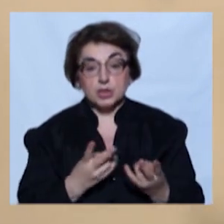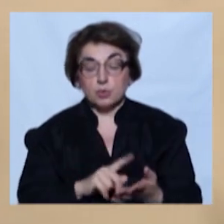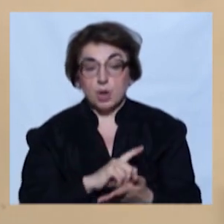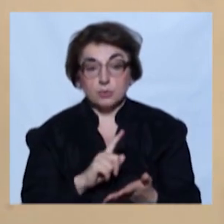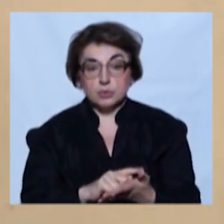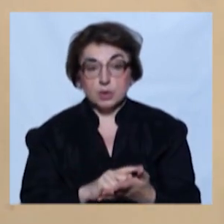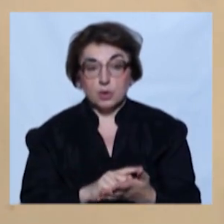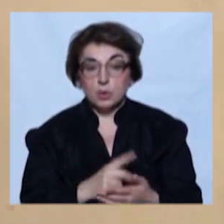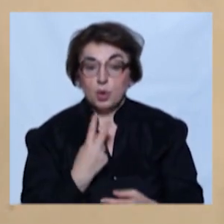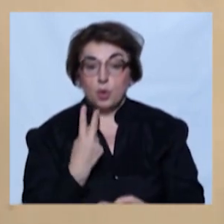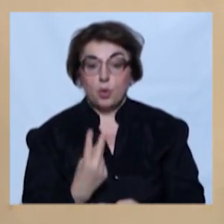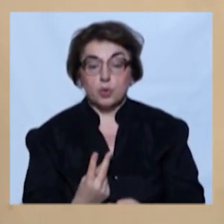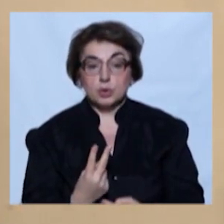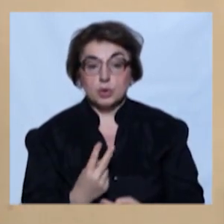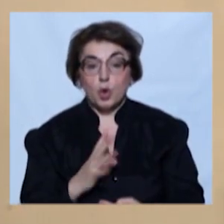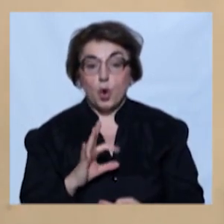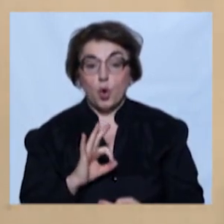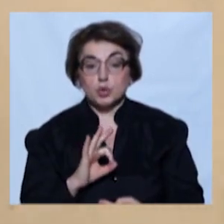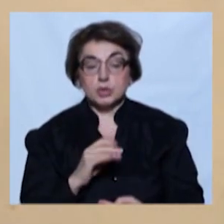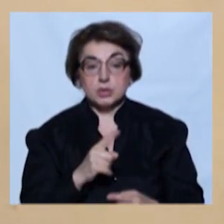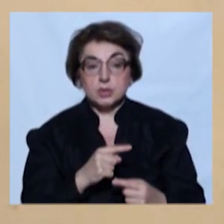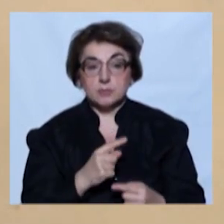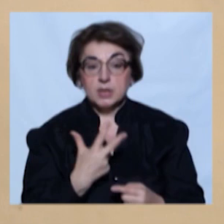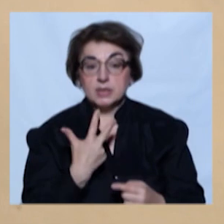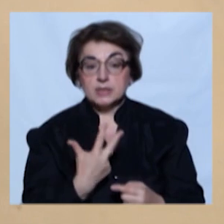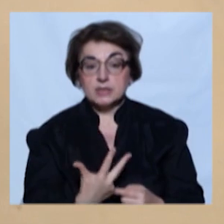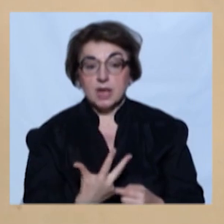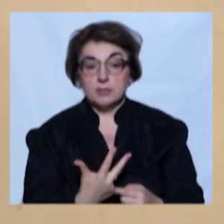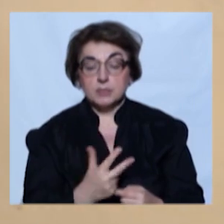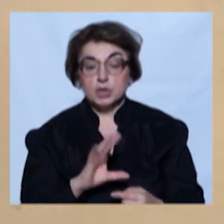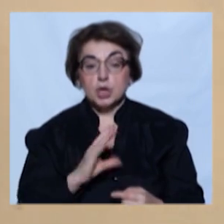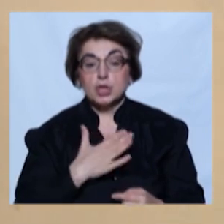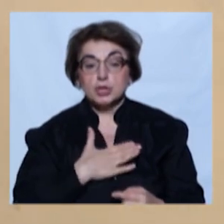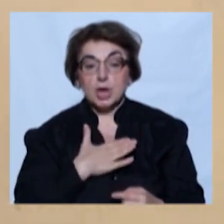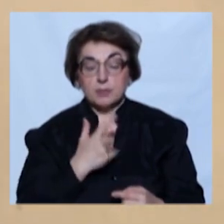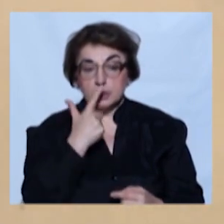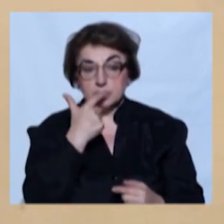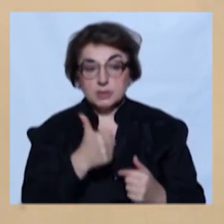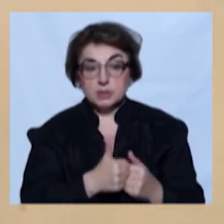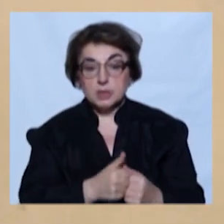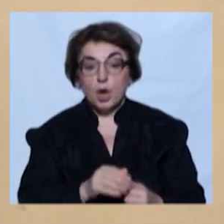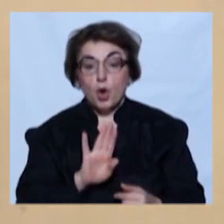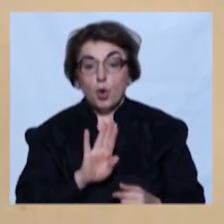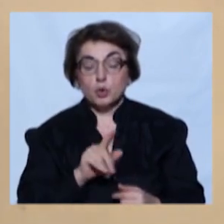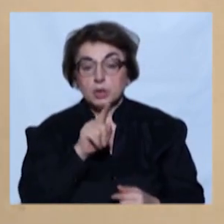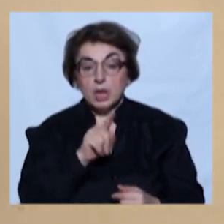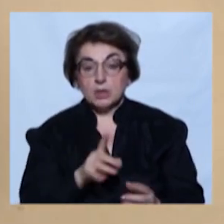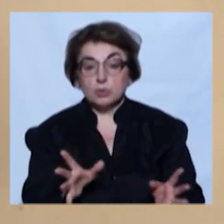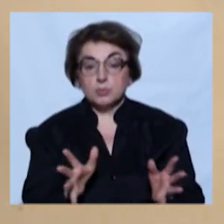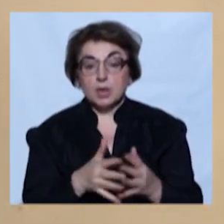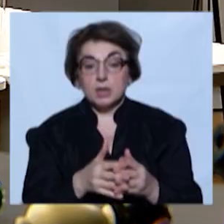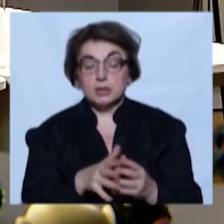კოეფიციენტებს 2 ოქსიდის წინ, 3 ჟანგბადის წინ და 4 ატომი გამოგვივიდა